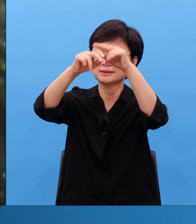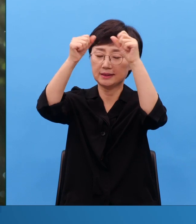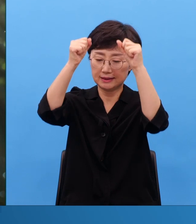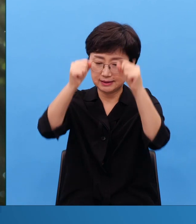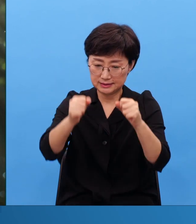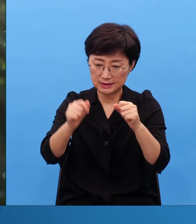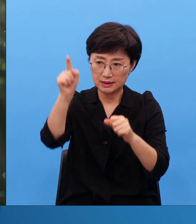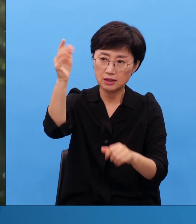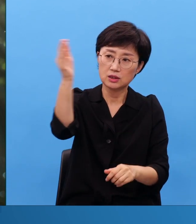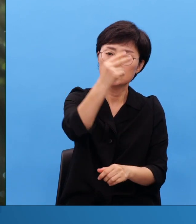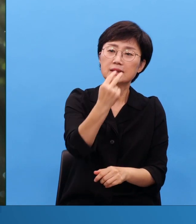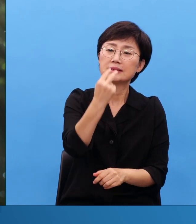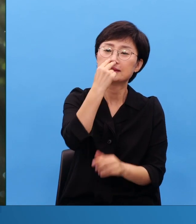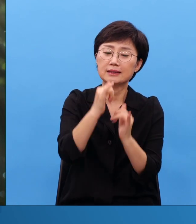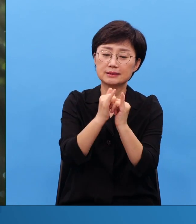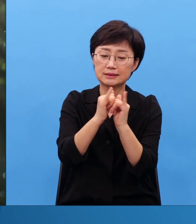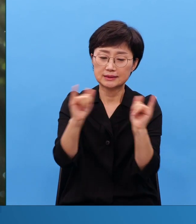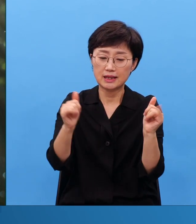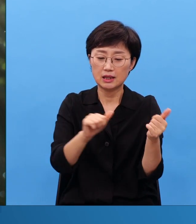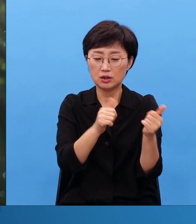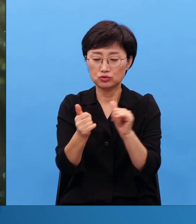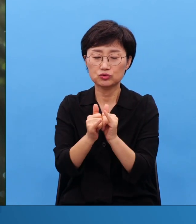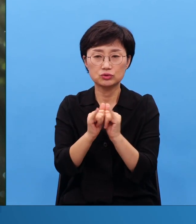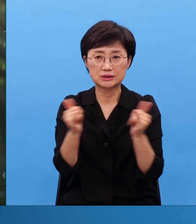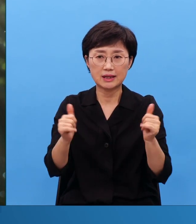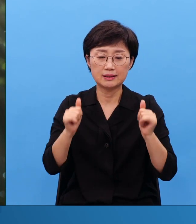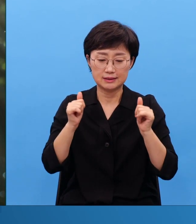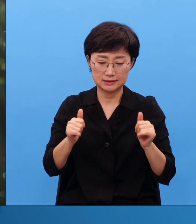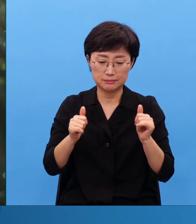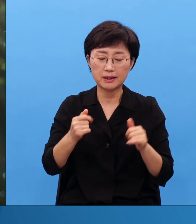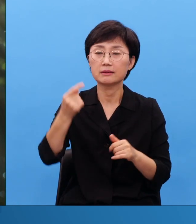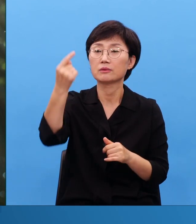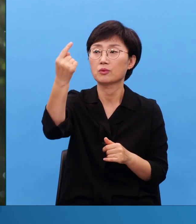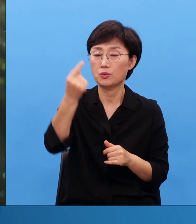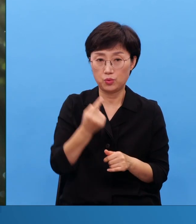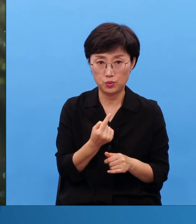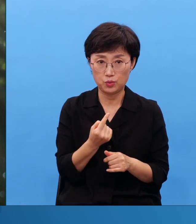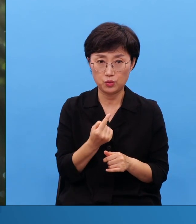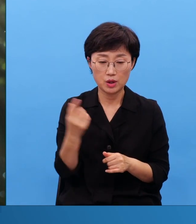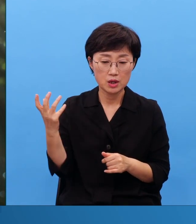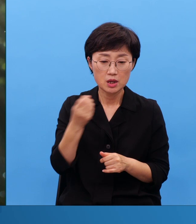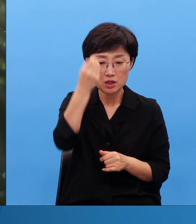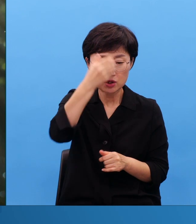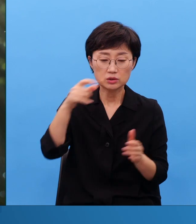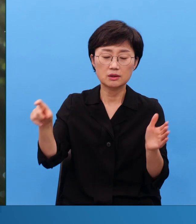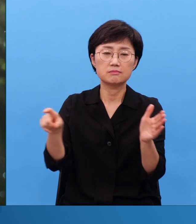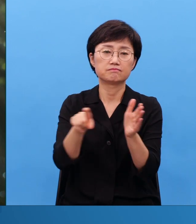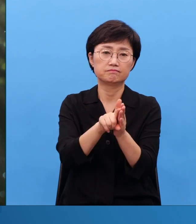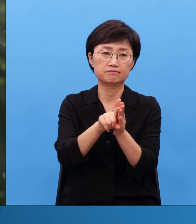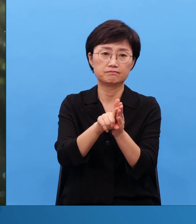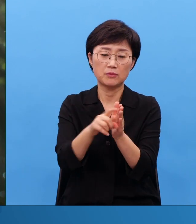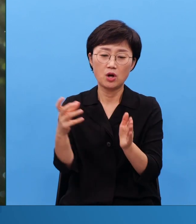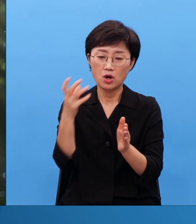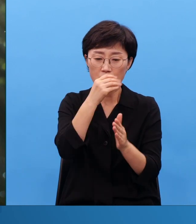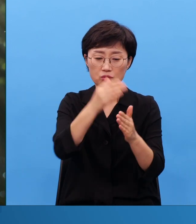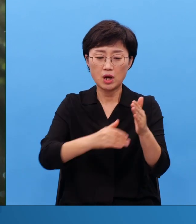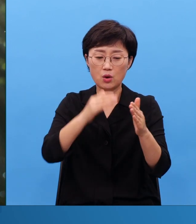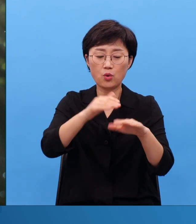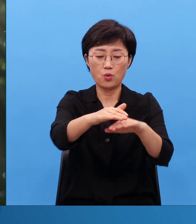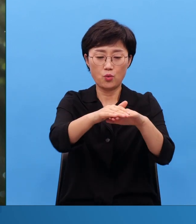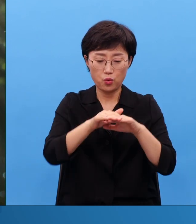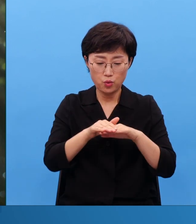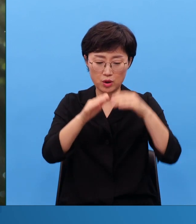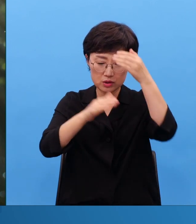편안히 계시다가 저로서 산자와 진자를 심판하러 오시리라. 성령을 믿사하며